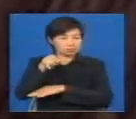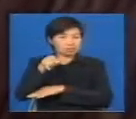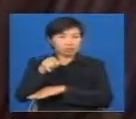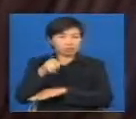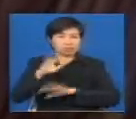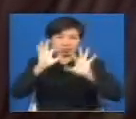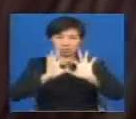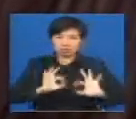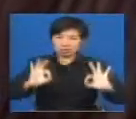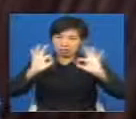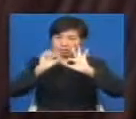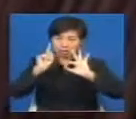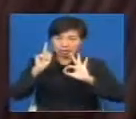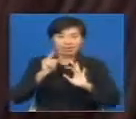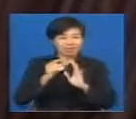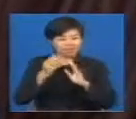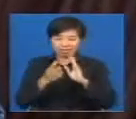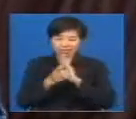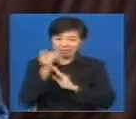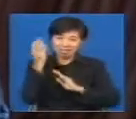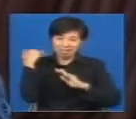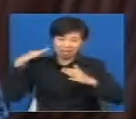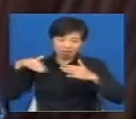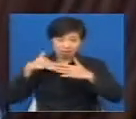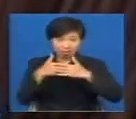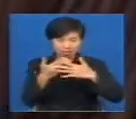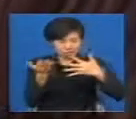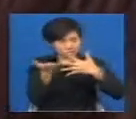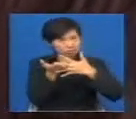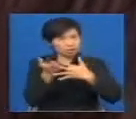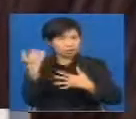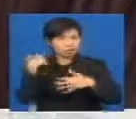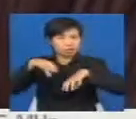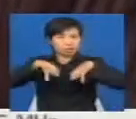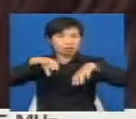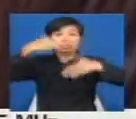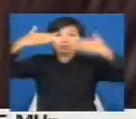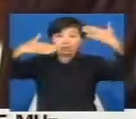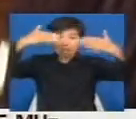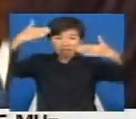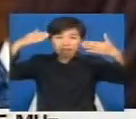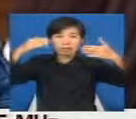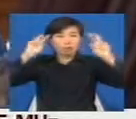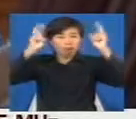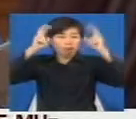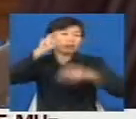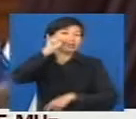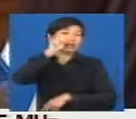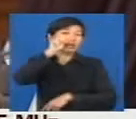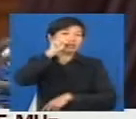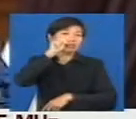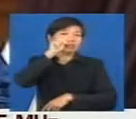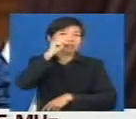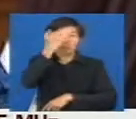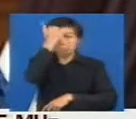ำคัญนะครับเพราะว่าตั้งแต่ช่วงกลางสัปดาห์ที่ผ่านมาแล้วนะครับมีการจัดนิทรรศการนะครับด้านน้ำนะครับเพราะว่าจะมีการประชุ